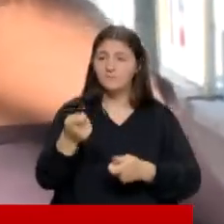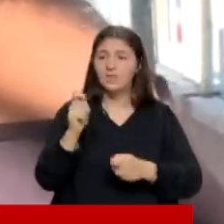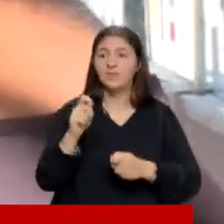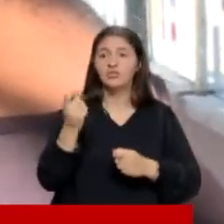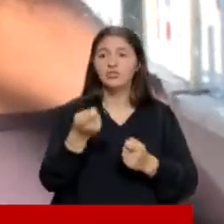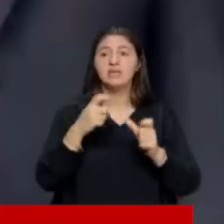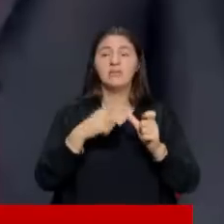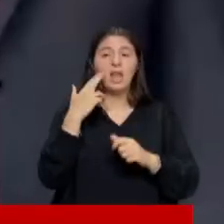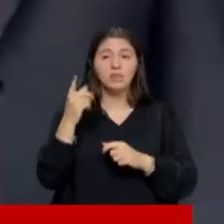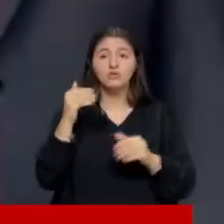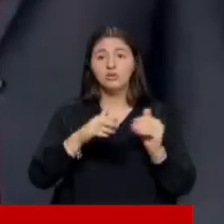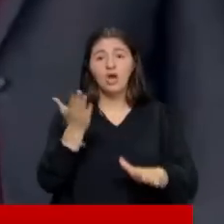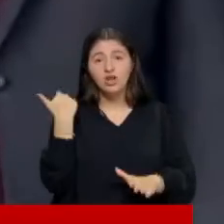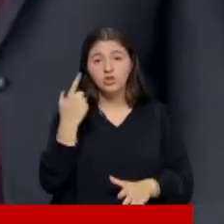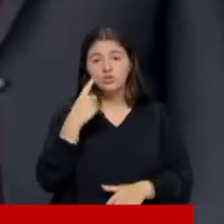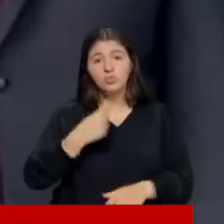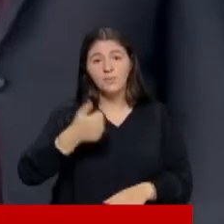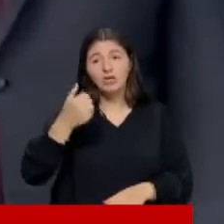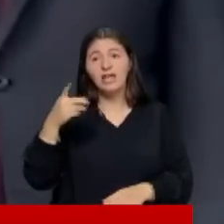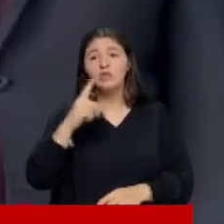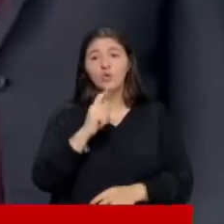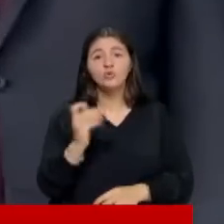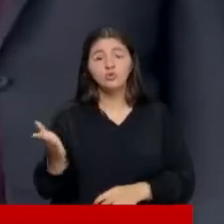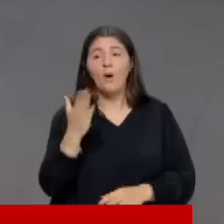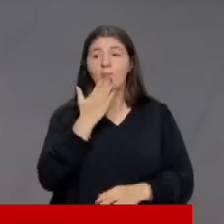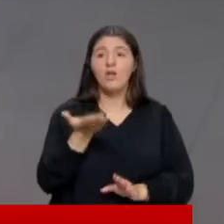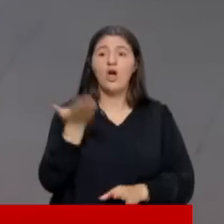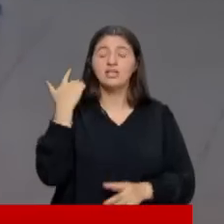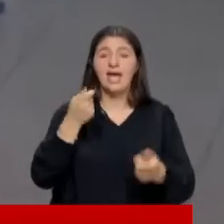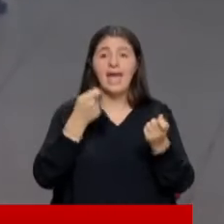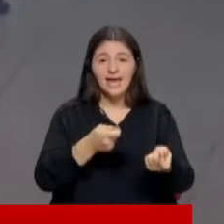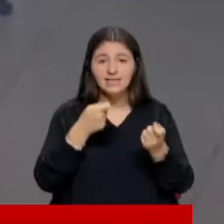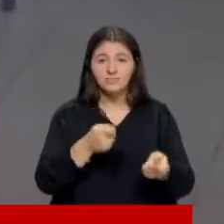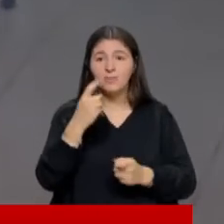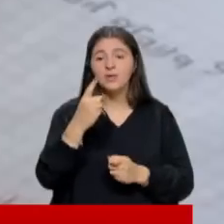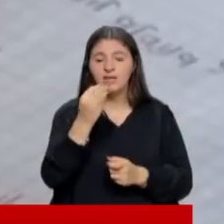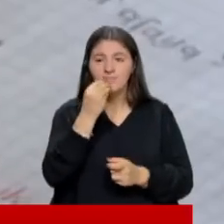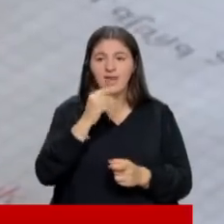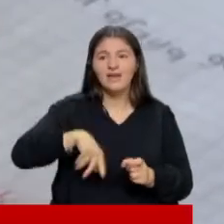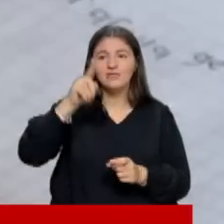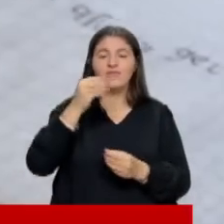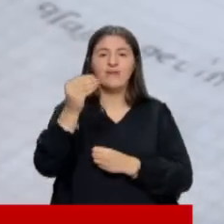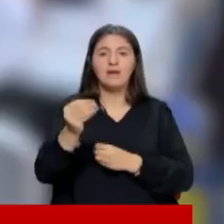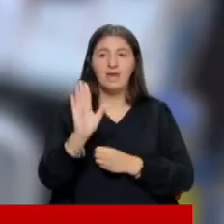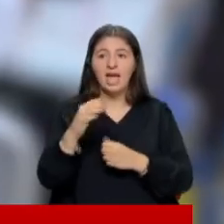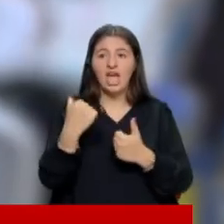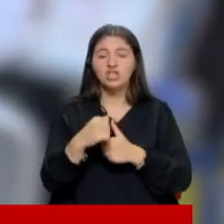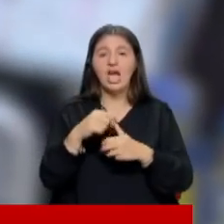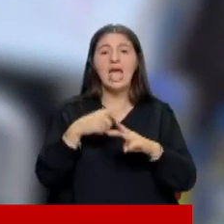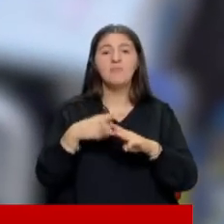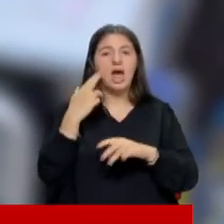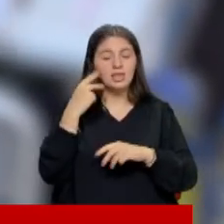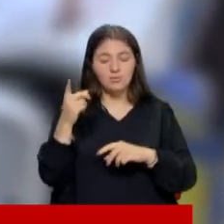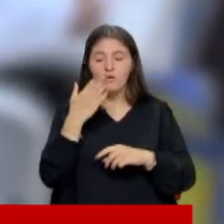Sibel kurt Oysa seçimden önce Cumhurbaşkanı Erdoğan'ın vadiydi okul öncesi eğitimde bir öğün ücretsiz yemek eşeğimine Erdoğan